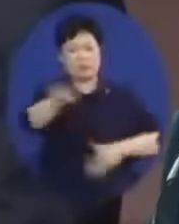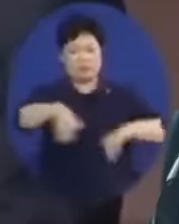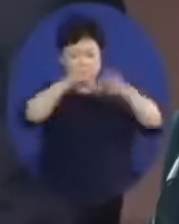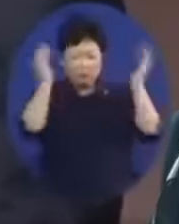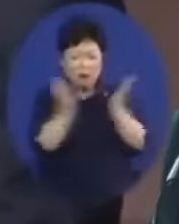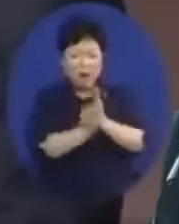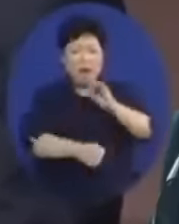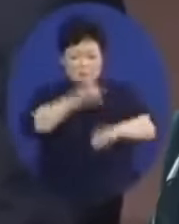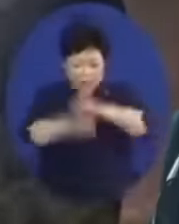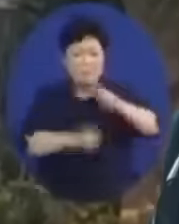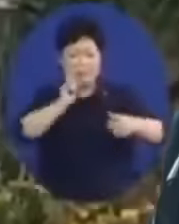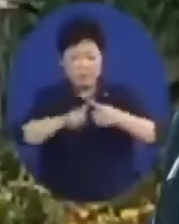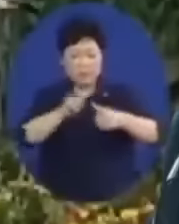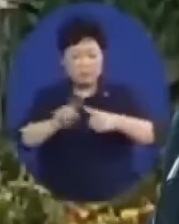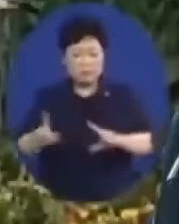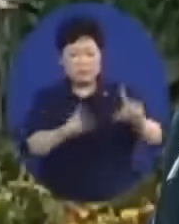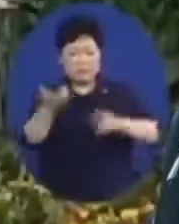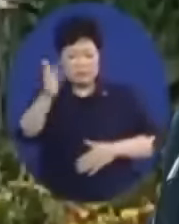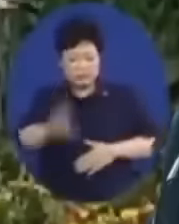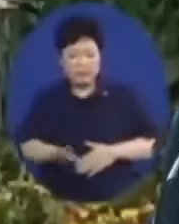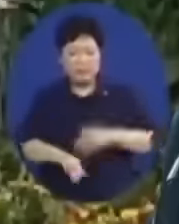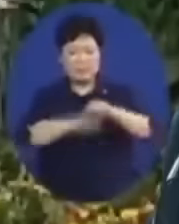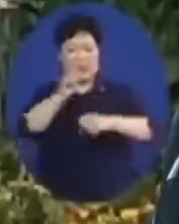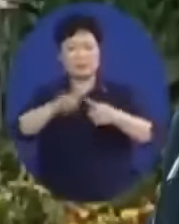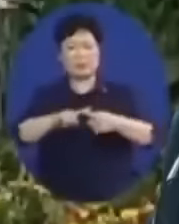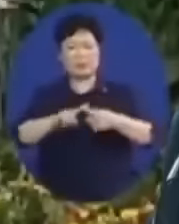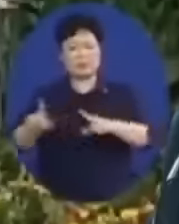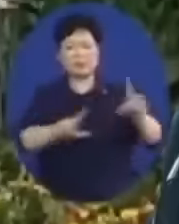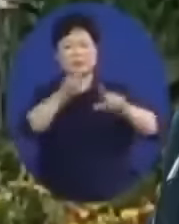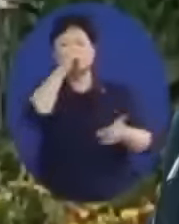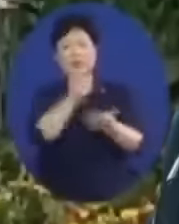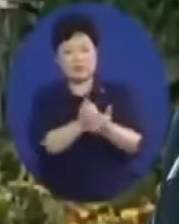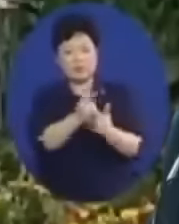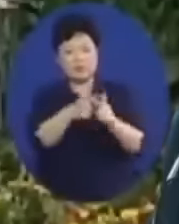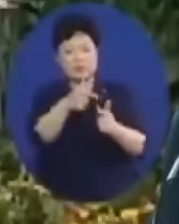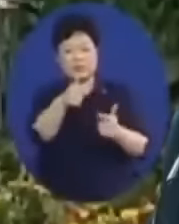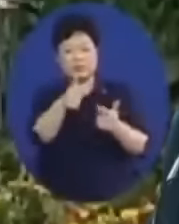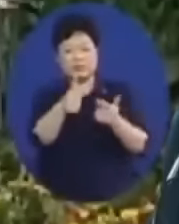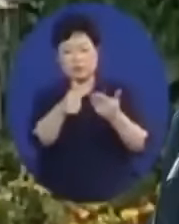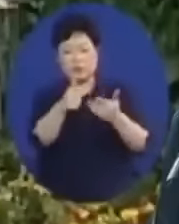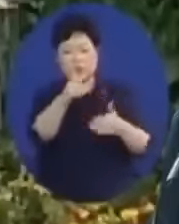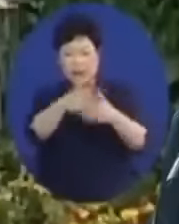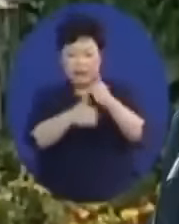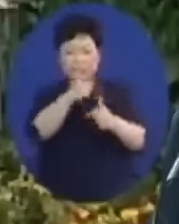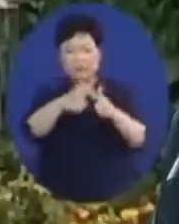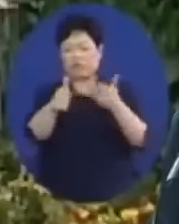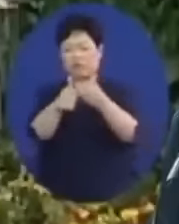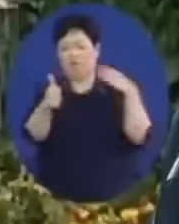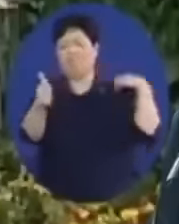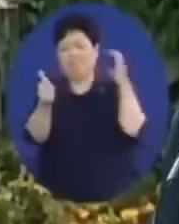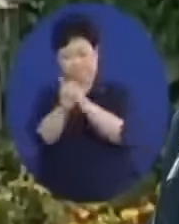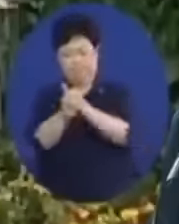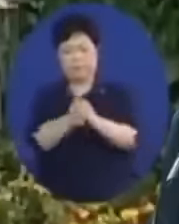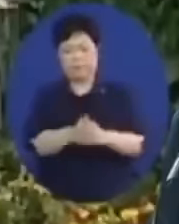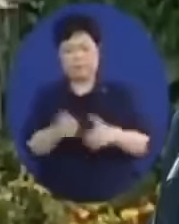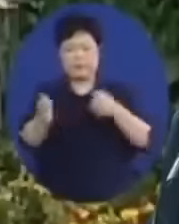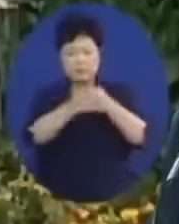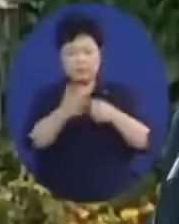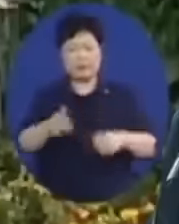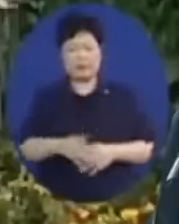제 멋대로 살았는데 그 제 멋대로 사는 죄악을 주님은 예수님께 담당시켰던 것입니다.